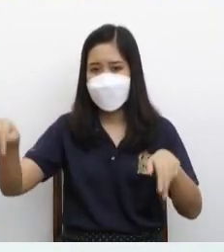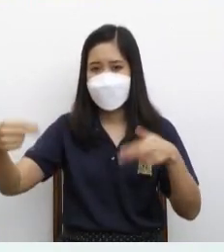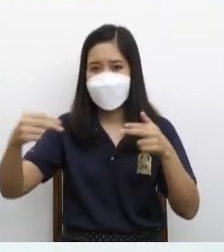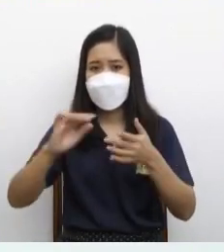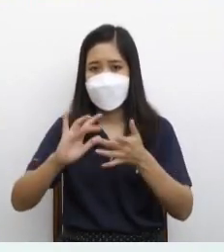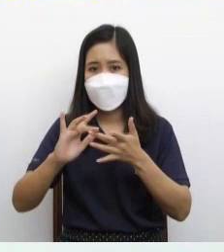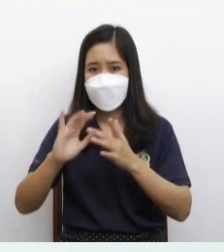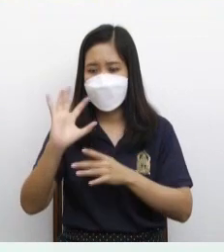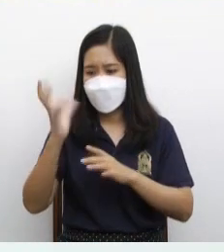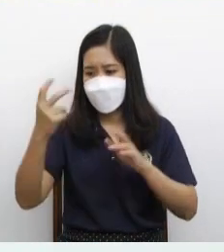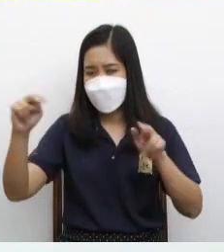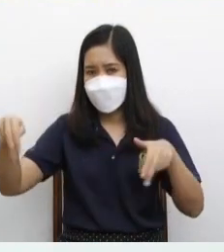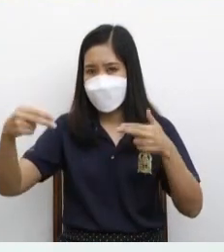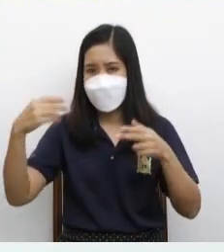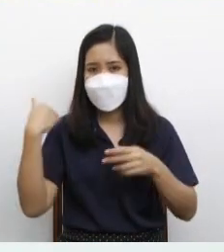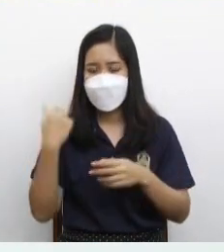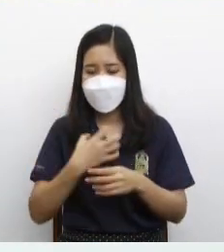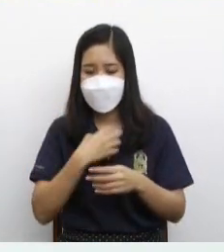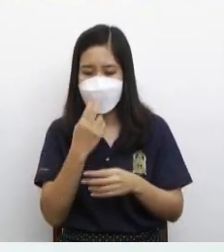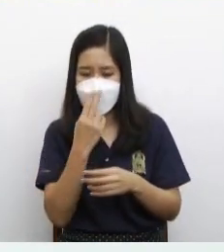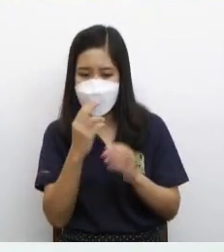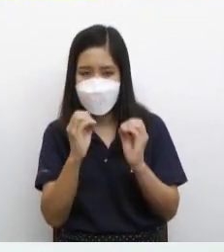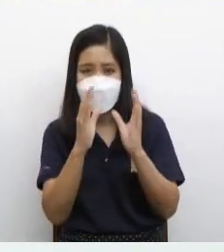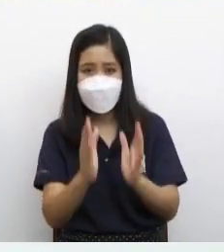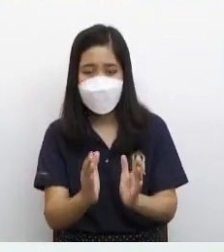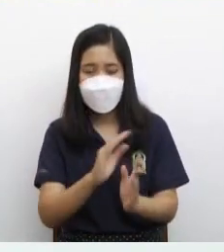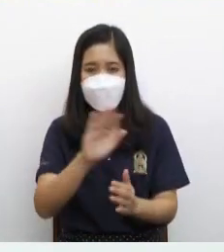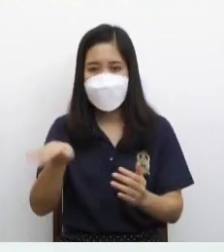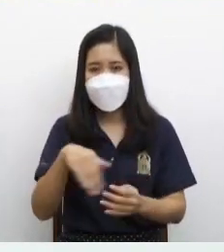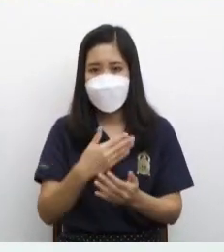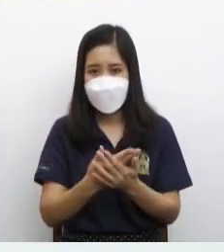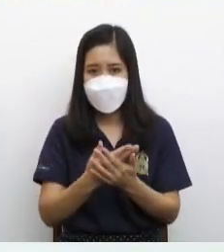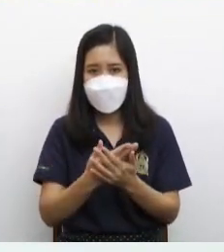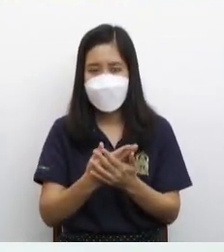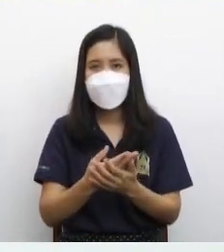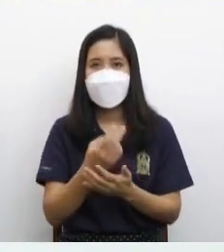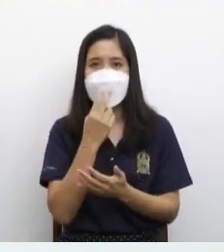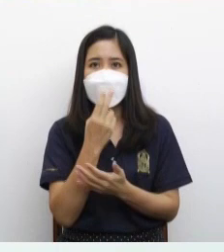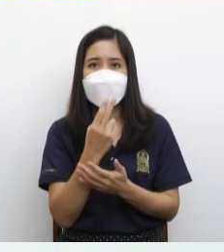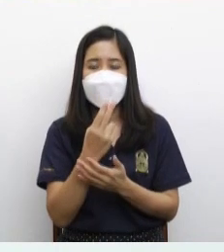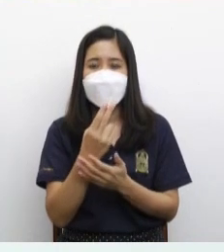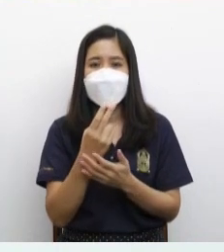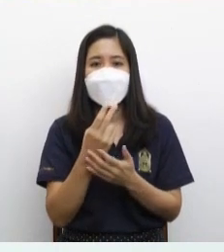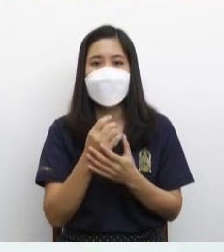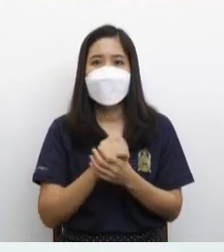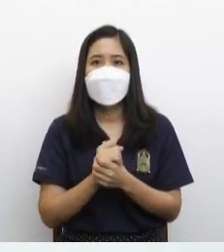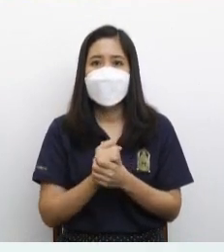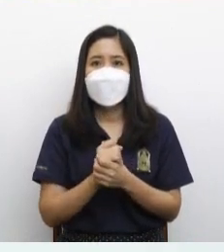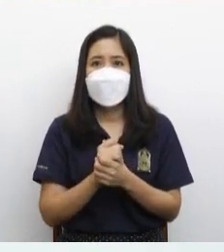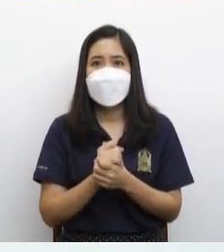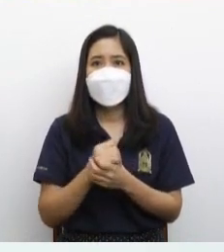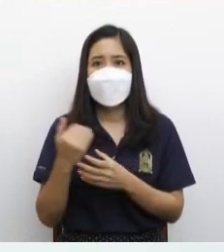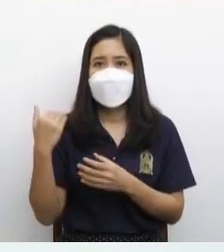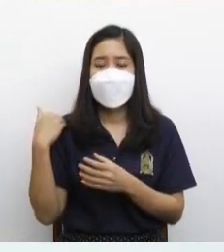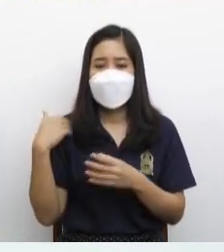ผมก็อยากจะให้คุณครูพวกเราทุกคนนะครับได้ใช้วิจารณญาณว่าสิ่งหนึ่งสิ่งใดเนี่ยถ้ามันลงไปแล้วมัน